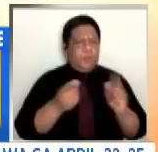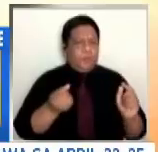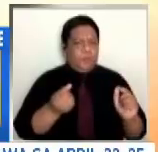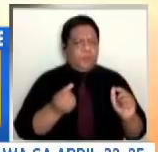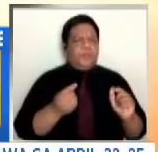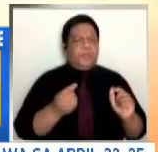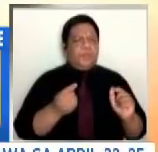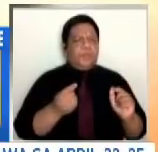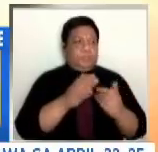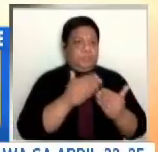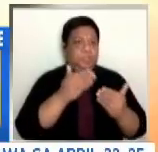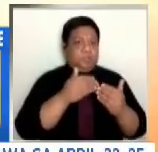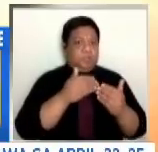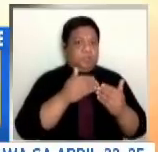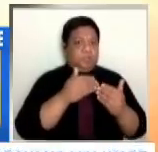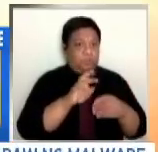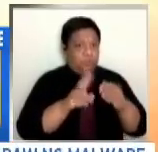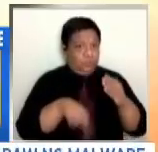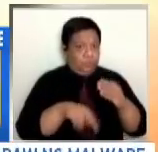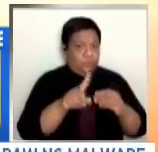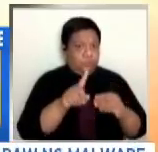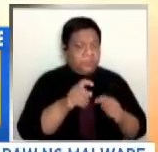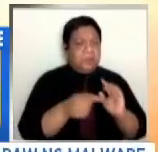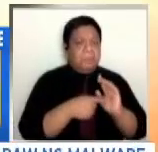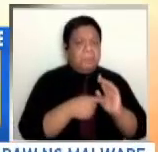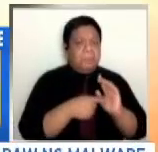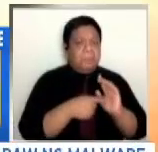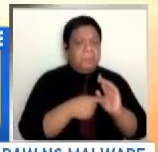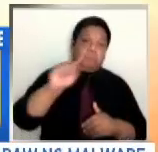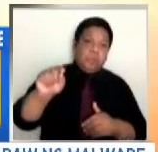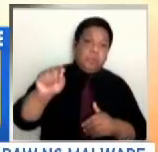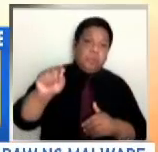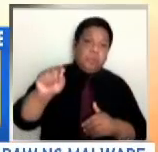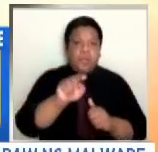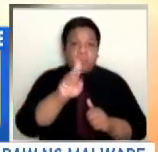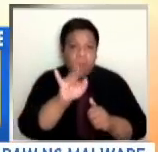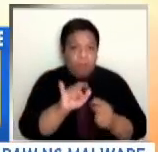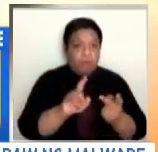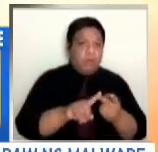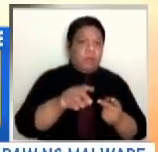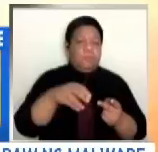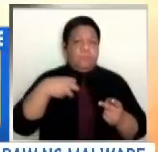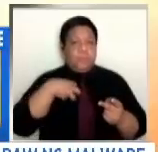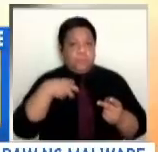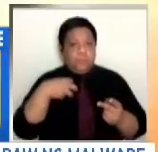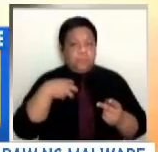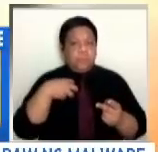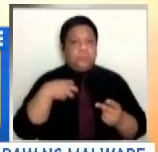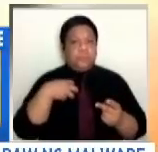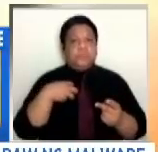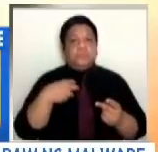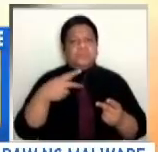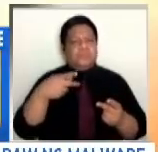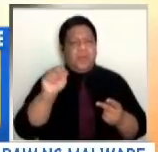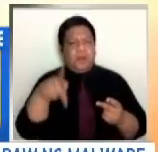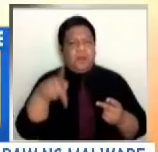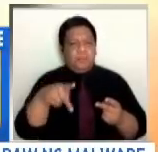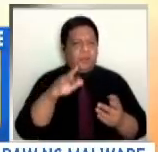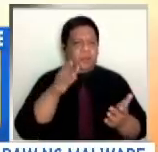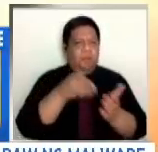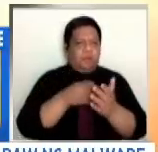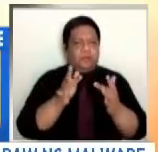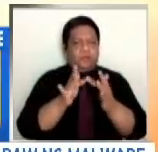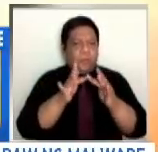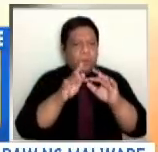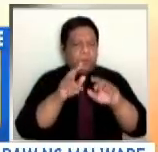ng resulta? Kasi minsan pag mag-report ka sa NBI or sa PNPCI, anti-cybercrime division, eh minsan